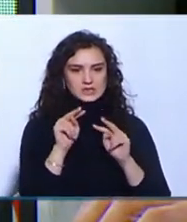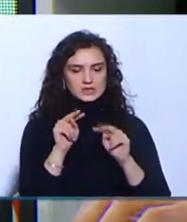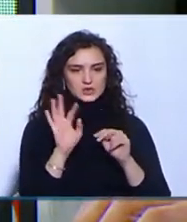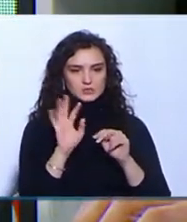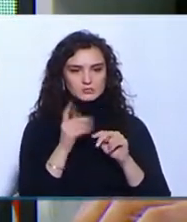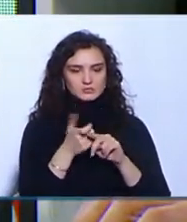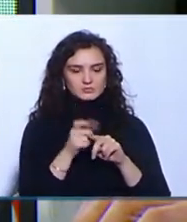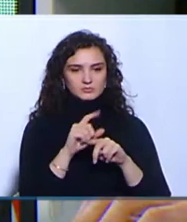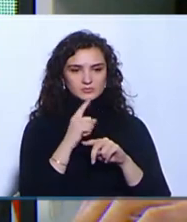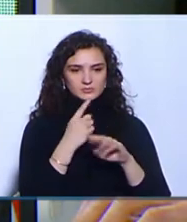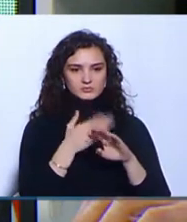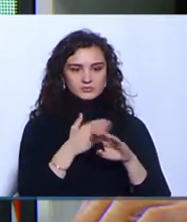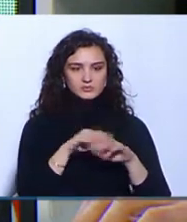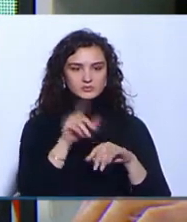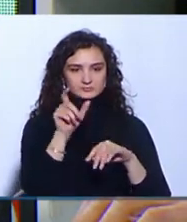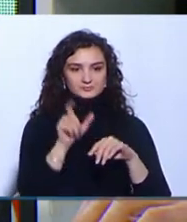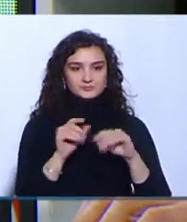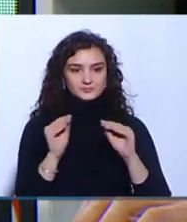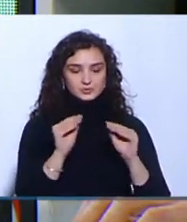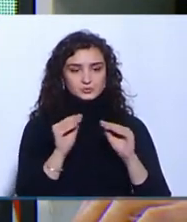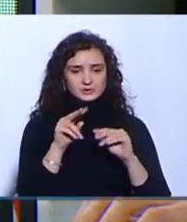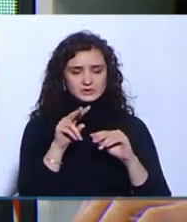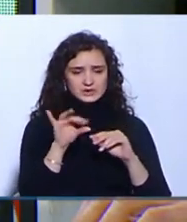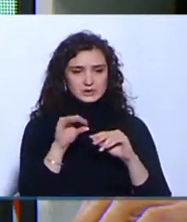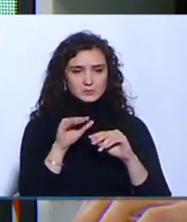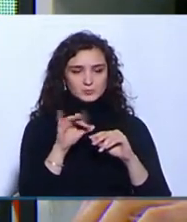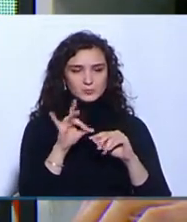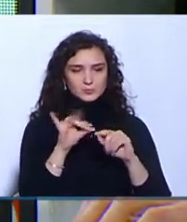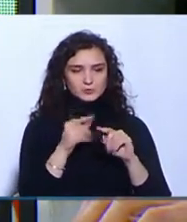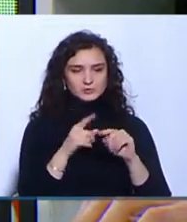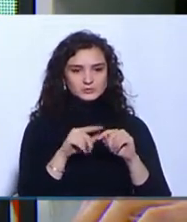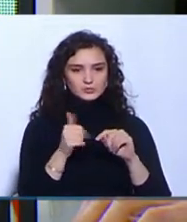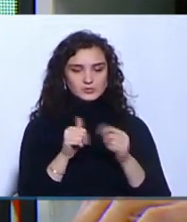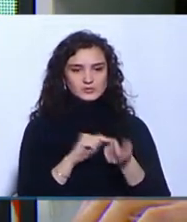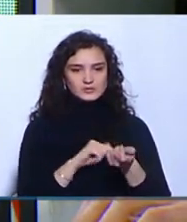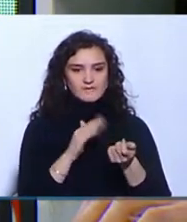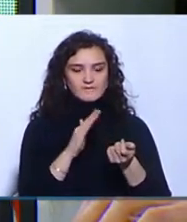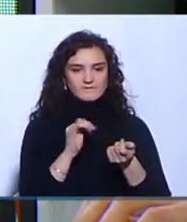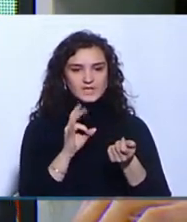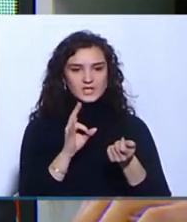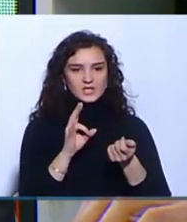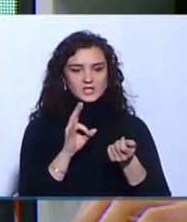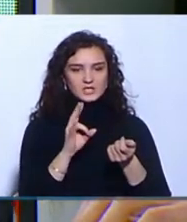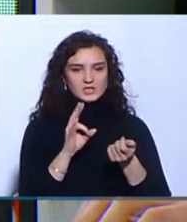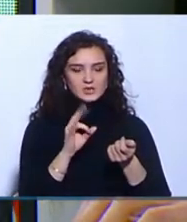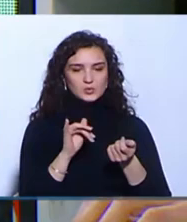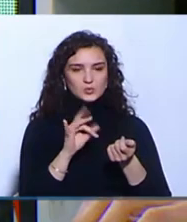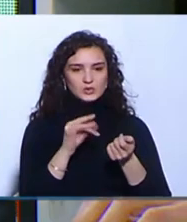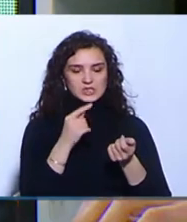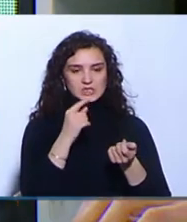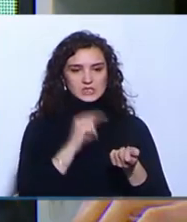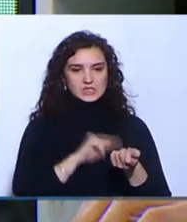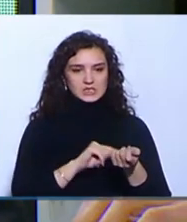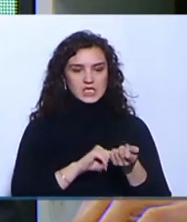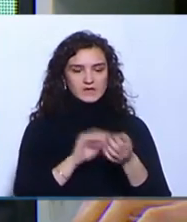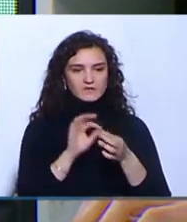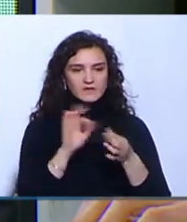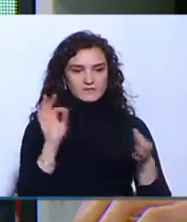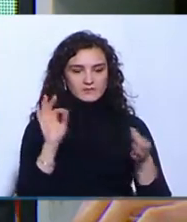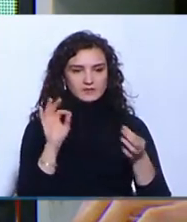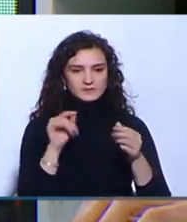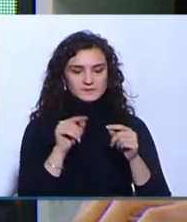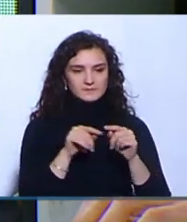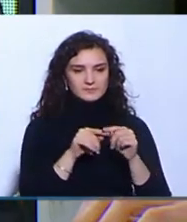მაგრამ ძალიან რთული ანატომიური სისტემა, ლიმფური სისტემა. ისიც როგორც ვენური კოლატერალები, ანუ ვენური სიზარღვები, რომლებიც